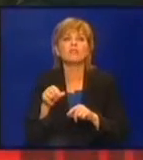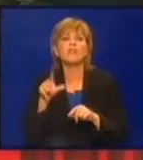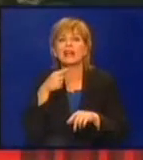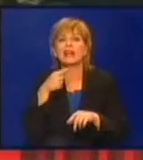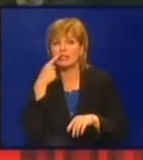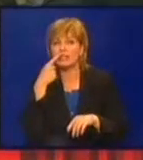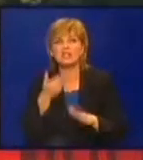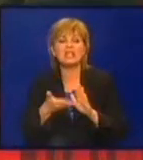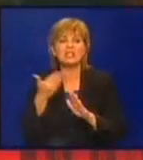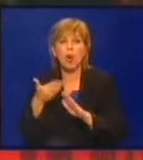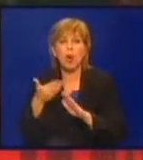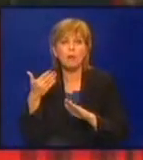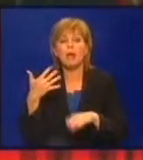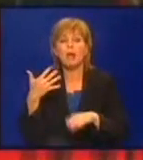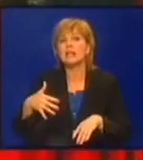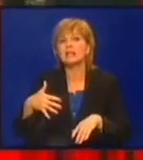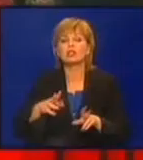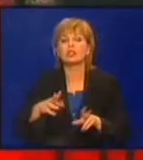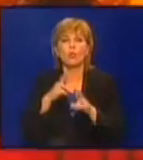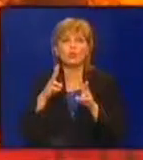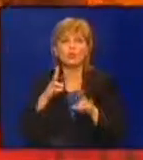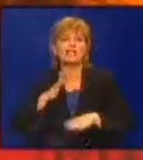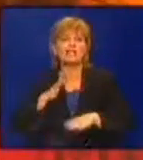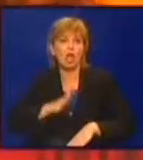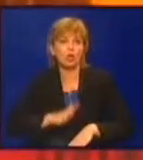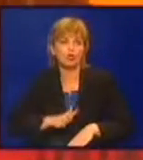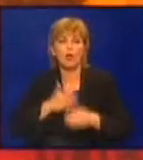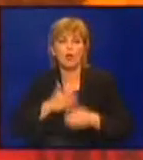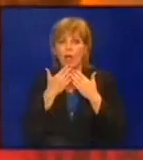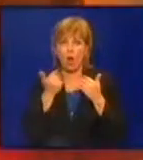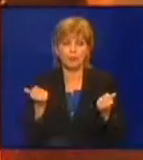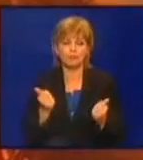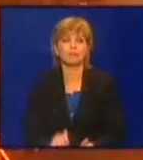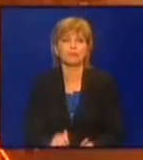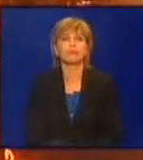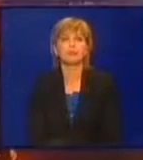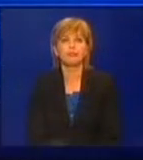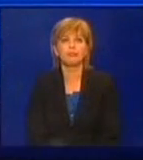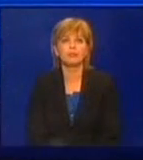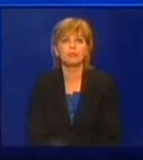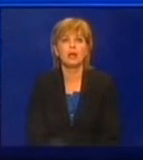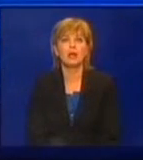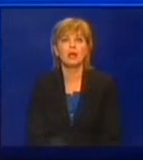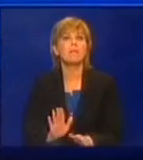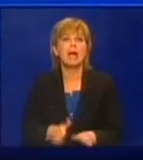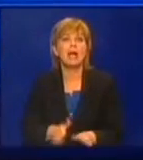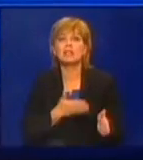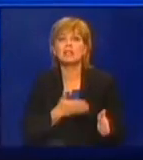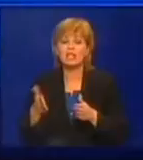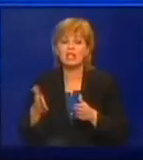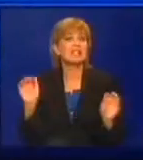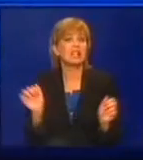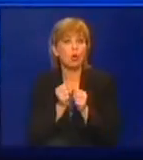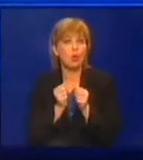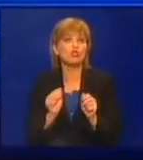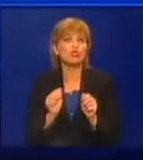izsaukumiem. Nevienā no 50 ugunsgrēkiem cietušo nav. Dainis Lācis, Latvijas televīzija. Pēc kārtīgas līgošanas